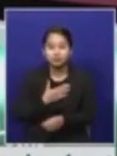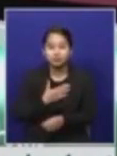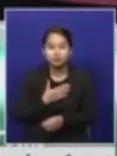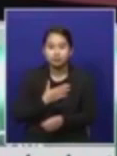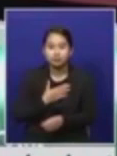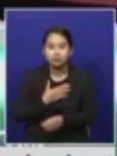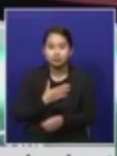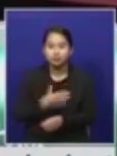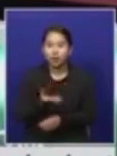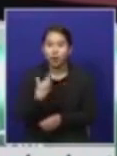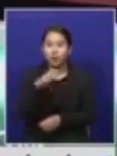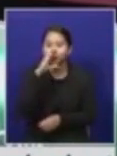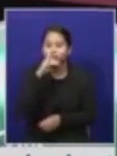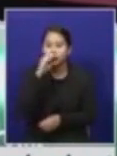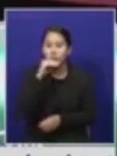หน้าตารามอินละแล้วก็ขอขอบคุณท่านประธานและเพื่อนสมาชิก